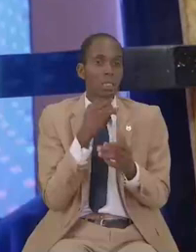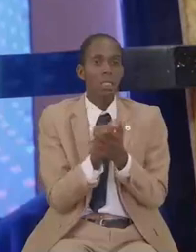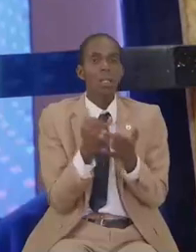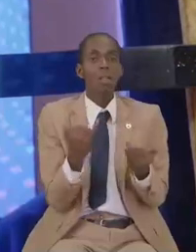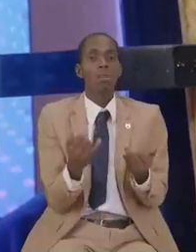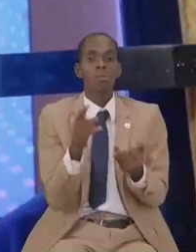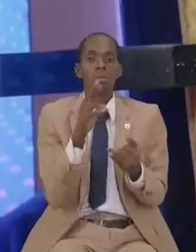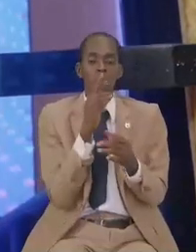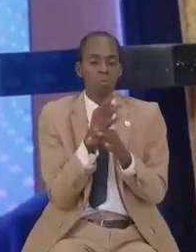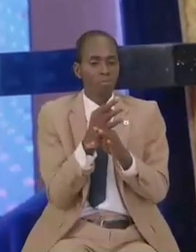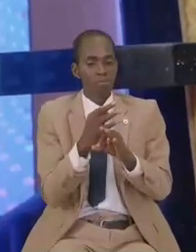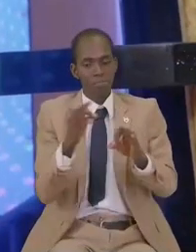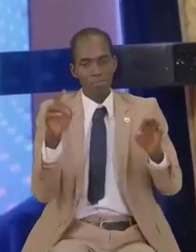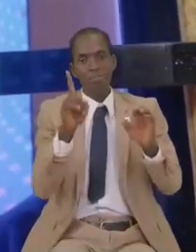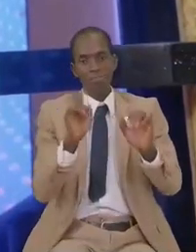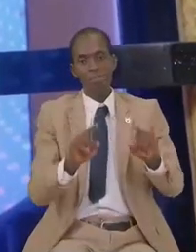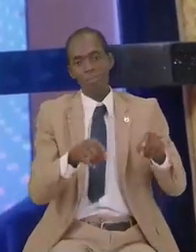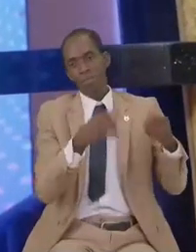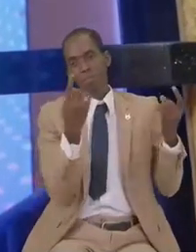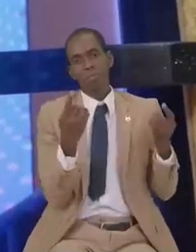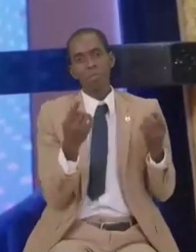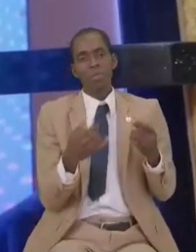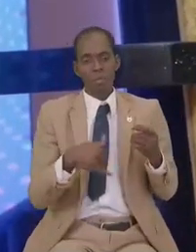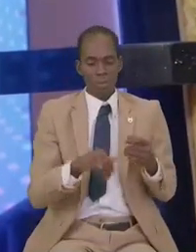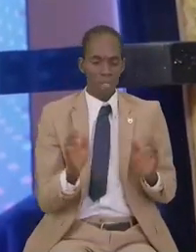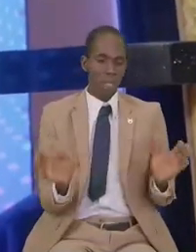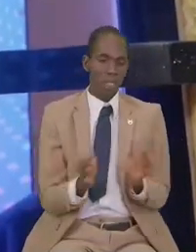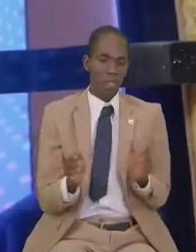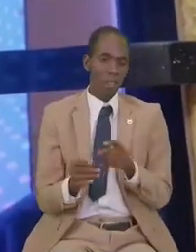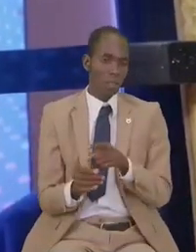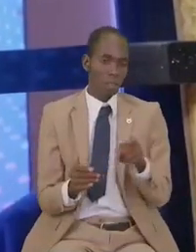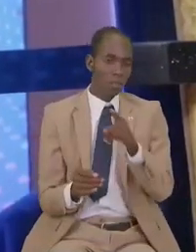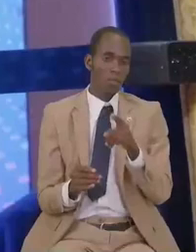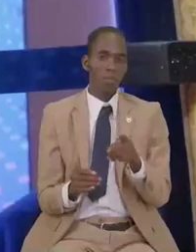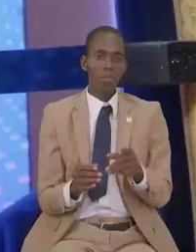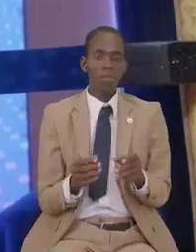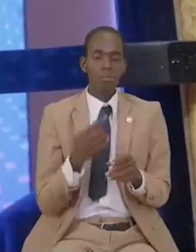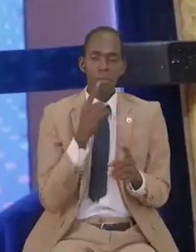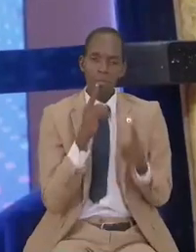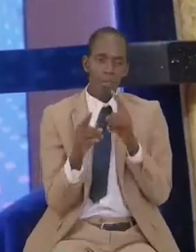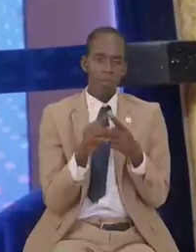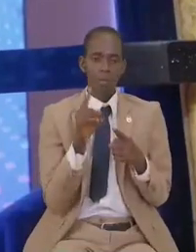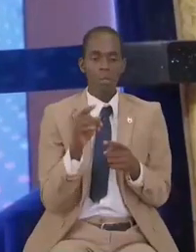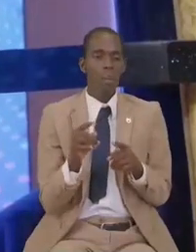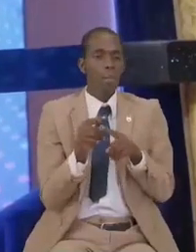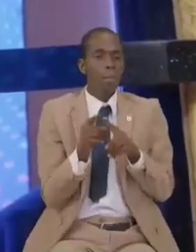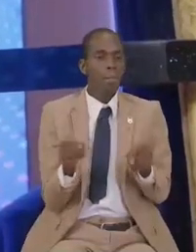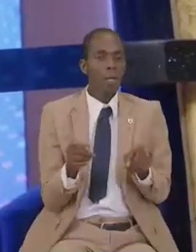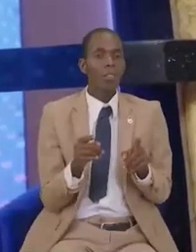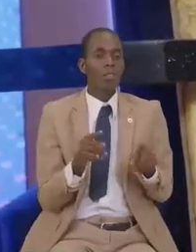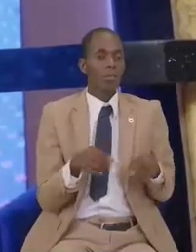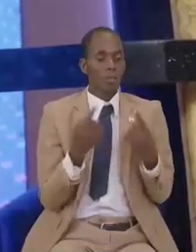au congé. Mais ils sont toujours là. Tu peux aller en congé. Ils sont professeurs là-bas, ils travaillent là-bas. Mais ils ont une